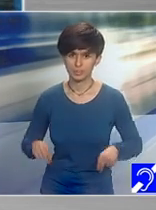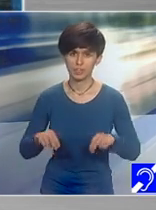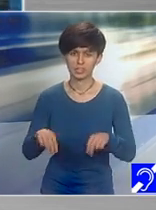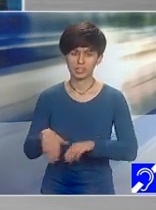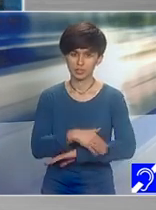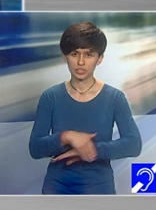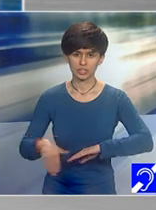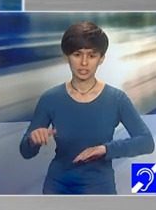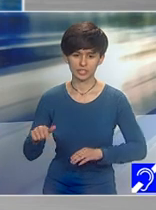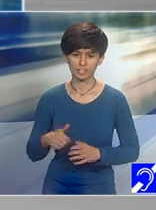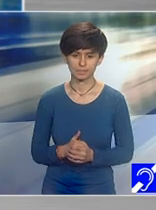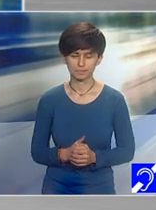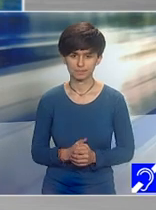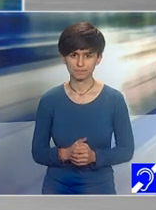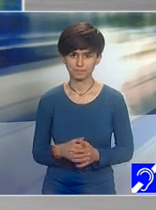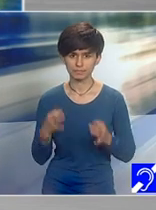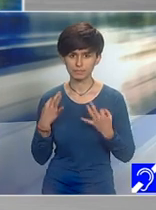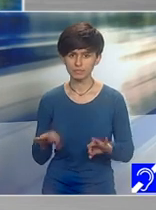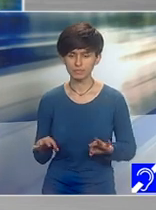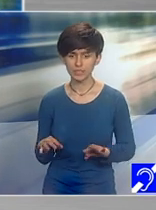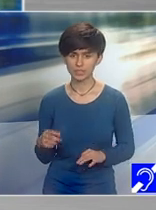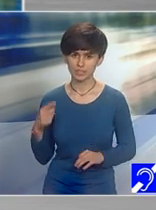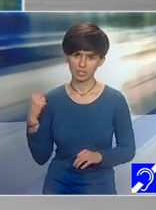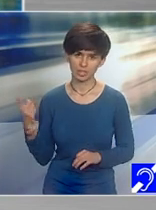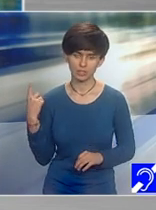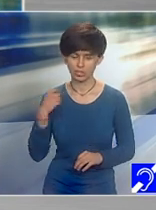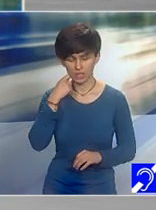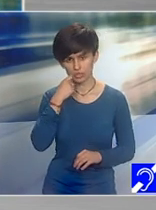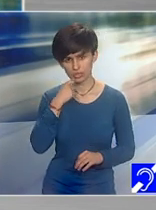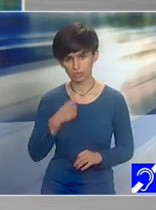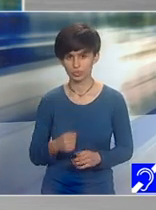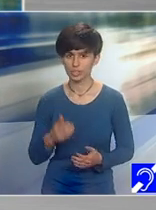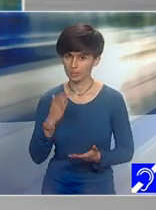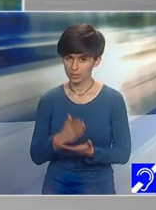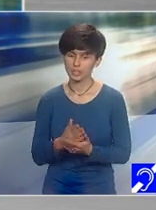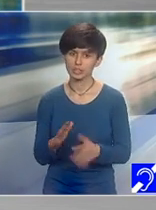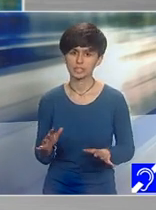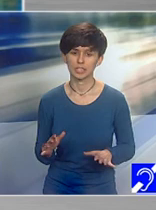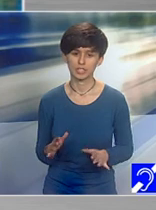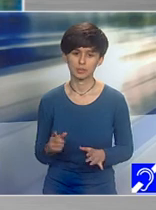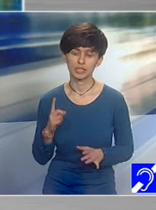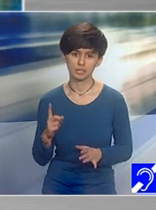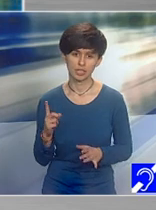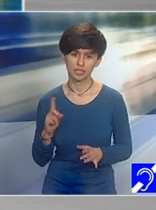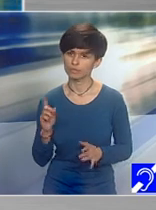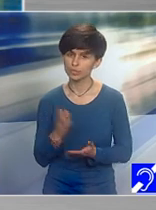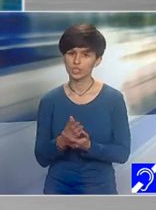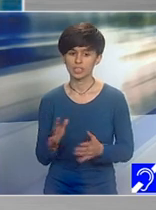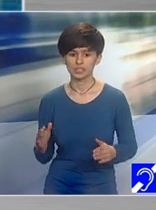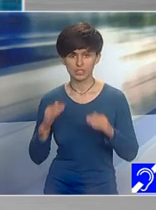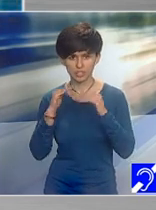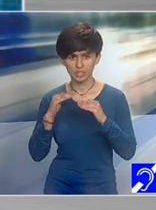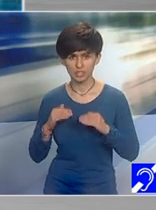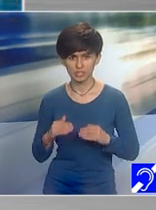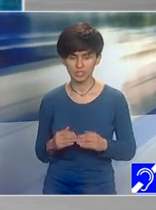străzi. Partea de modernizare în orașul municipiului Cluj-Napoca, într-adevăr, s-a terminat fizic, dar încă nu este terminată la nivel de